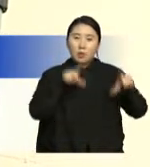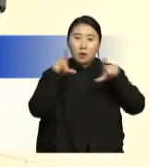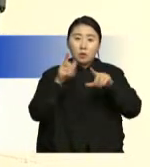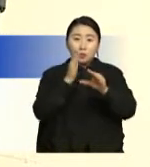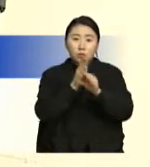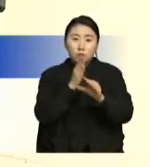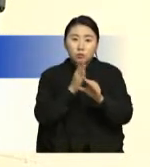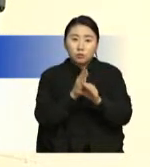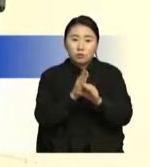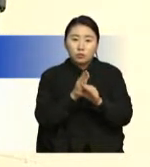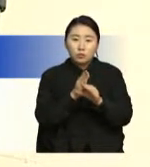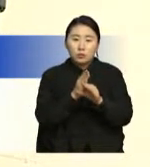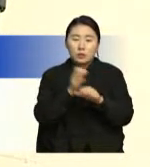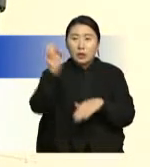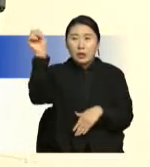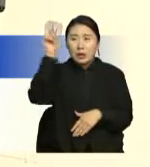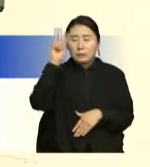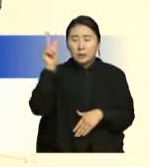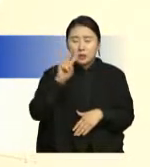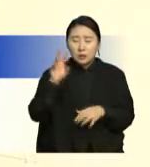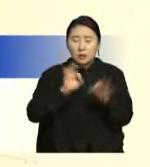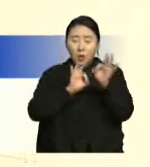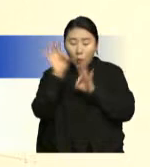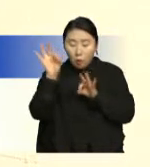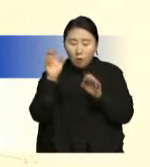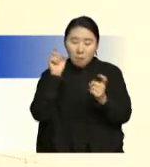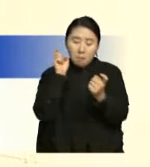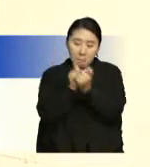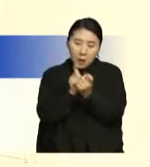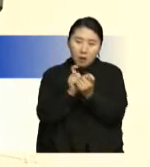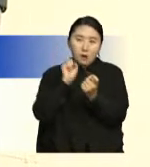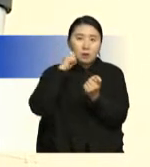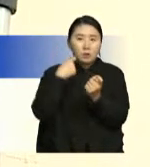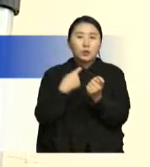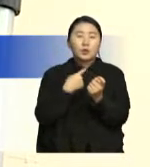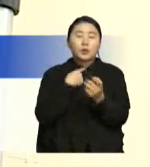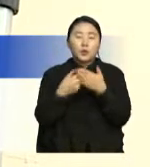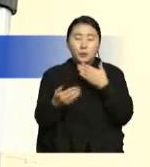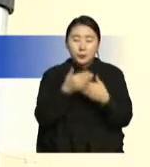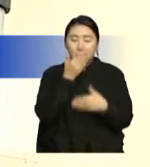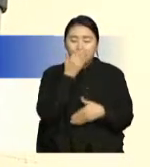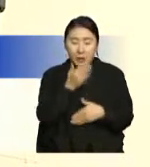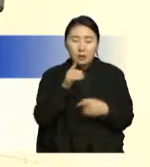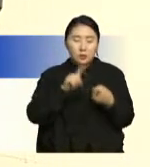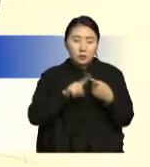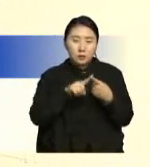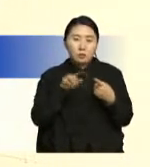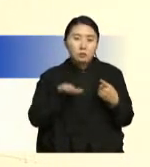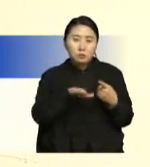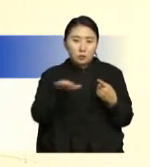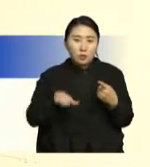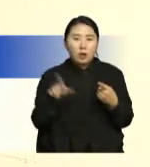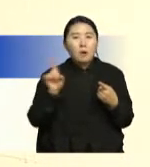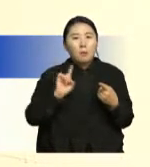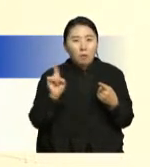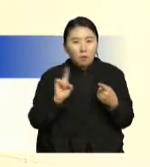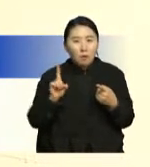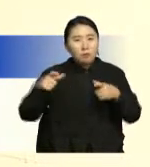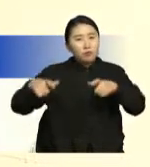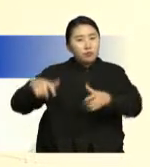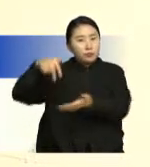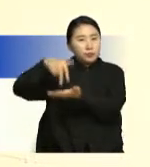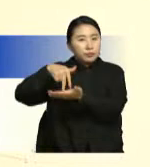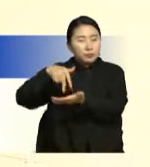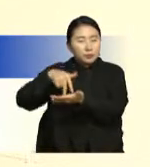으 갑자기 불의의 사고를 당했을 때 어려움을 겪을수 있는데 거기에 대해서 저희가 어떤 9 2탄